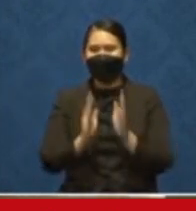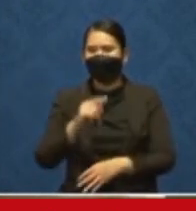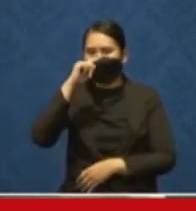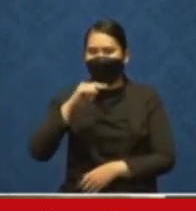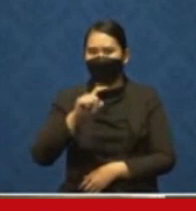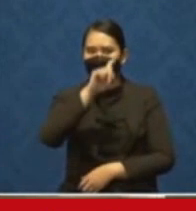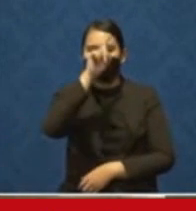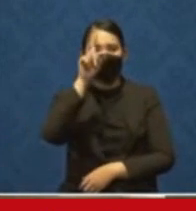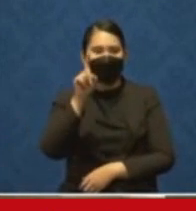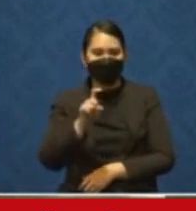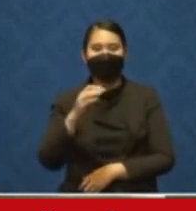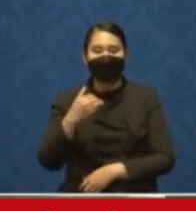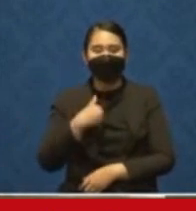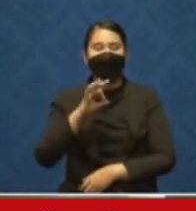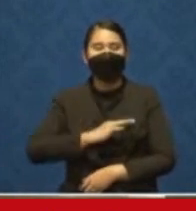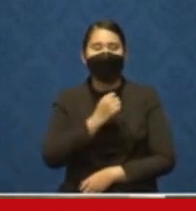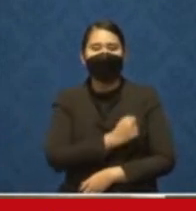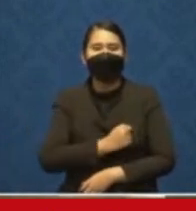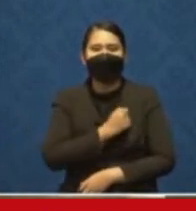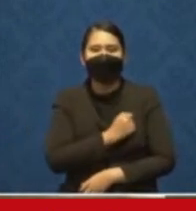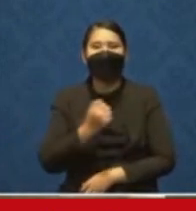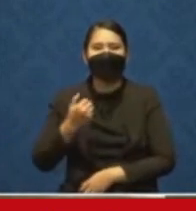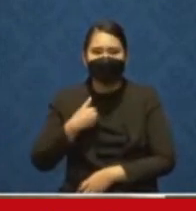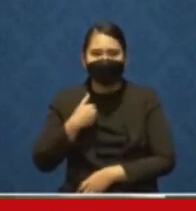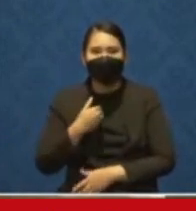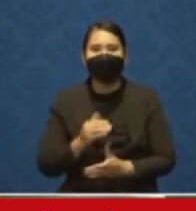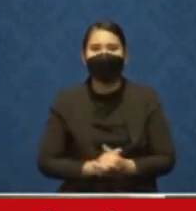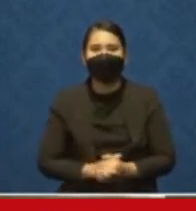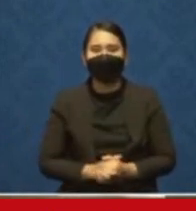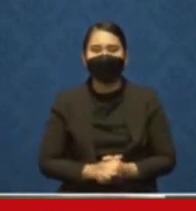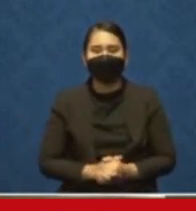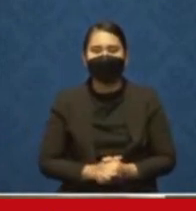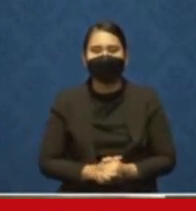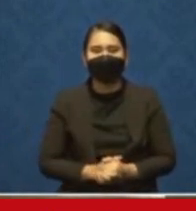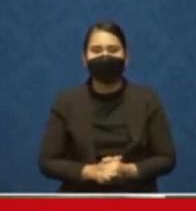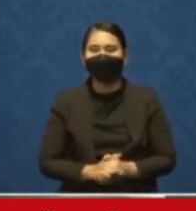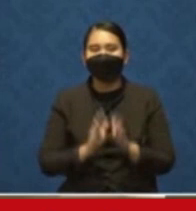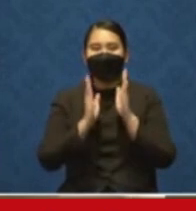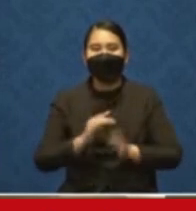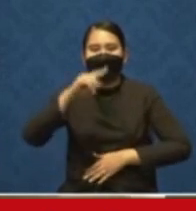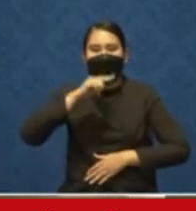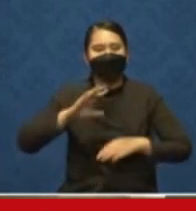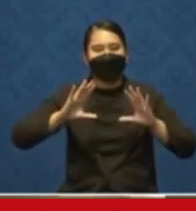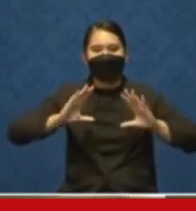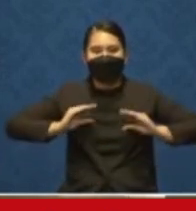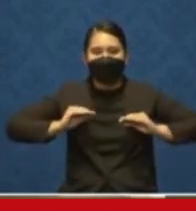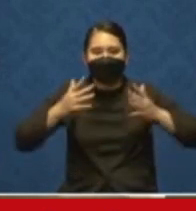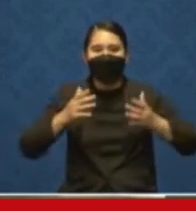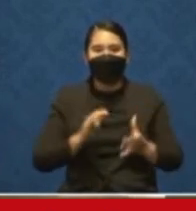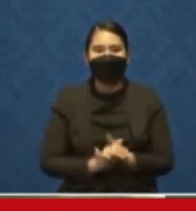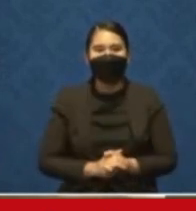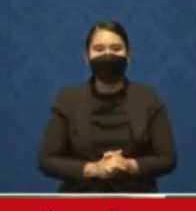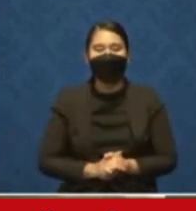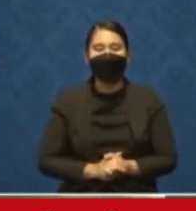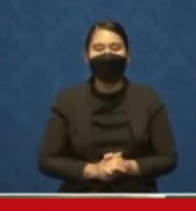เอาที่ดินเข้ามาในน่านฟ้าไทยพูดอะไรคนว่าเรื่องนี้เป็นเรื่องที่คนไทยสงสัย